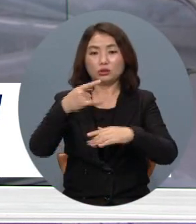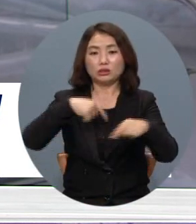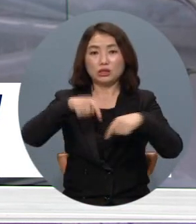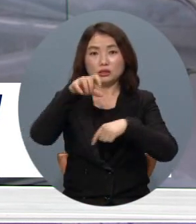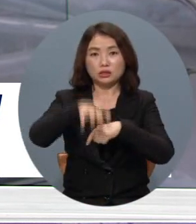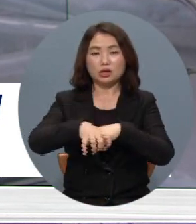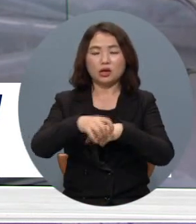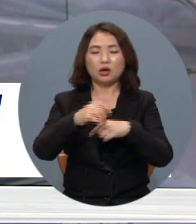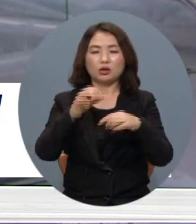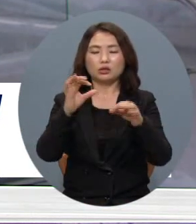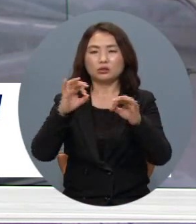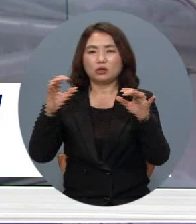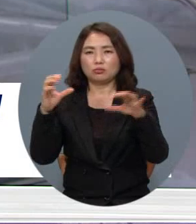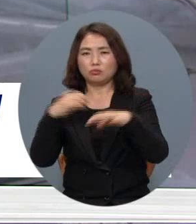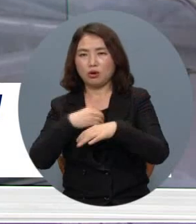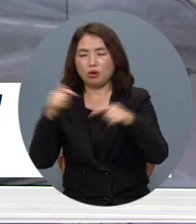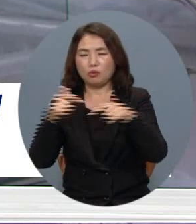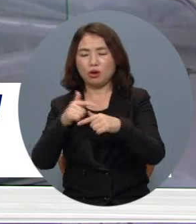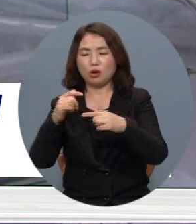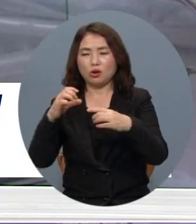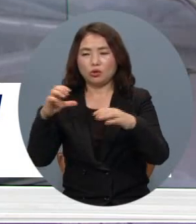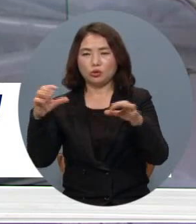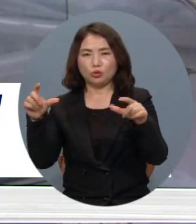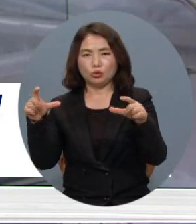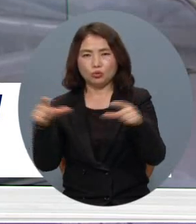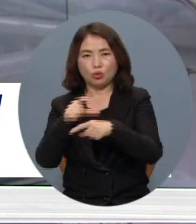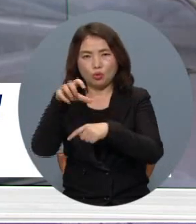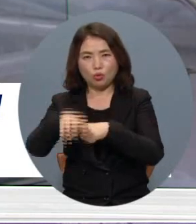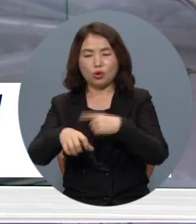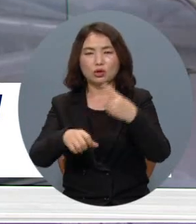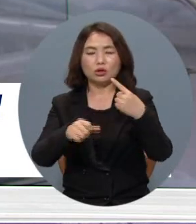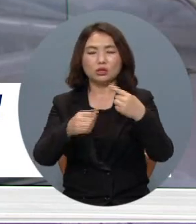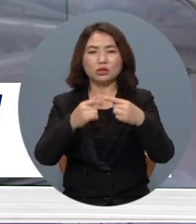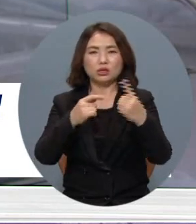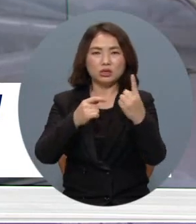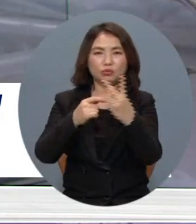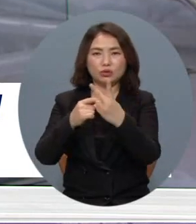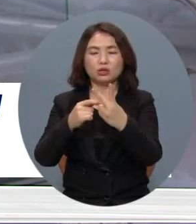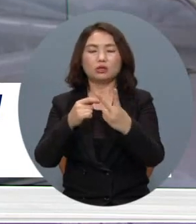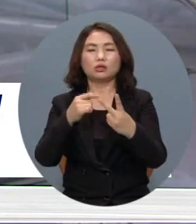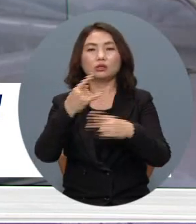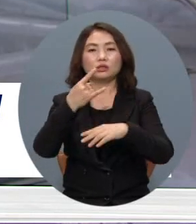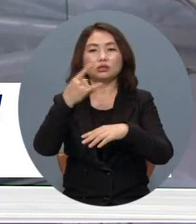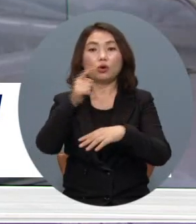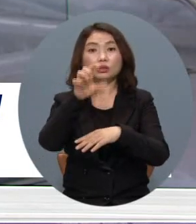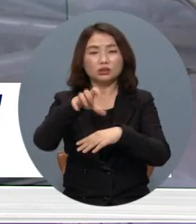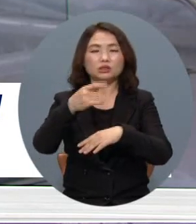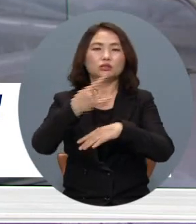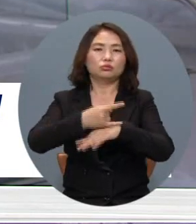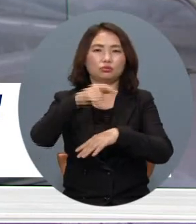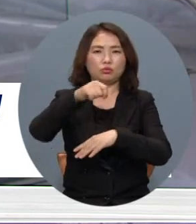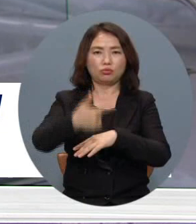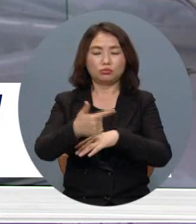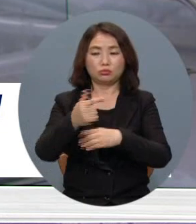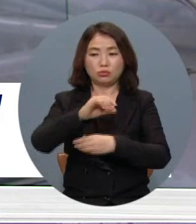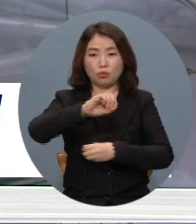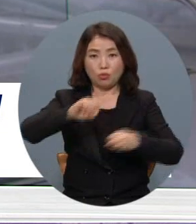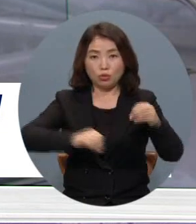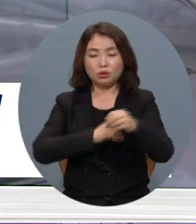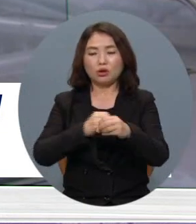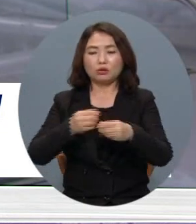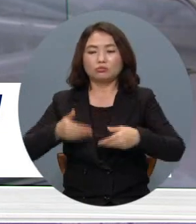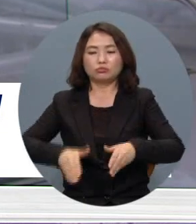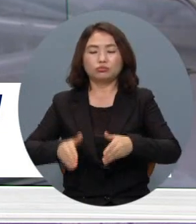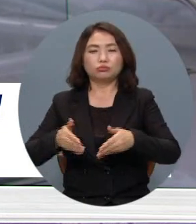소멸 위 험 제소 전국 1 2위를 다투는 제체 바로 의성군 입니다 그런데 의성군 의 출산율은 경북에서